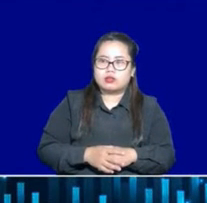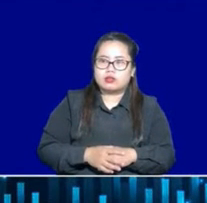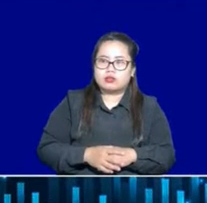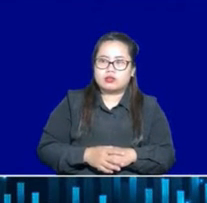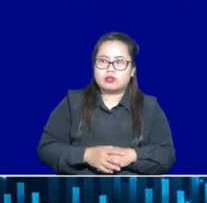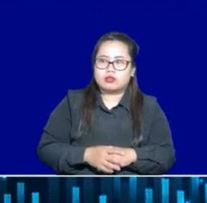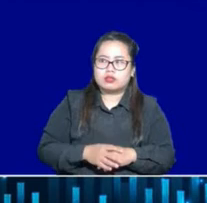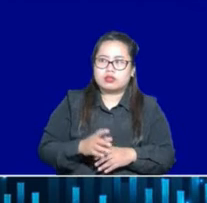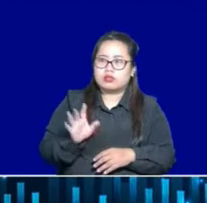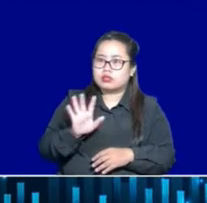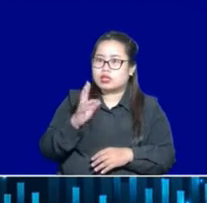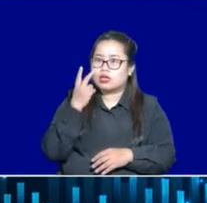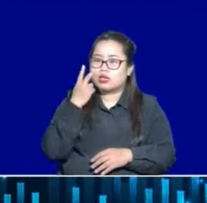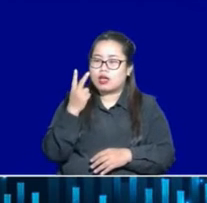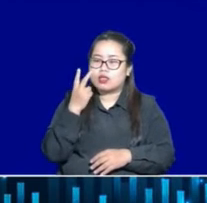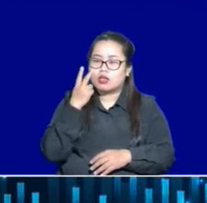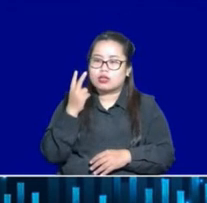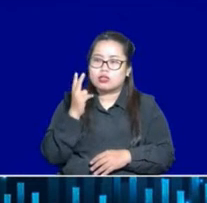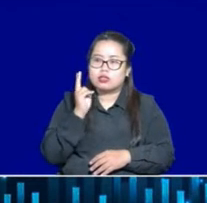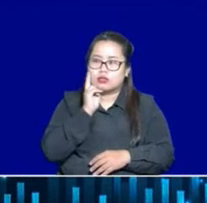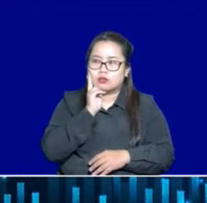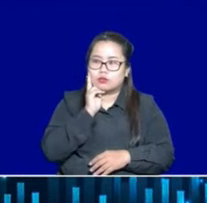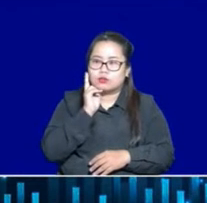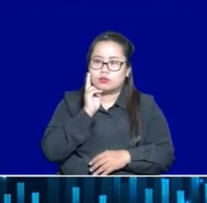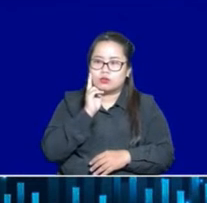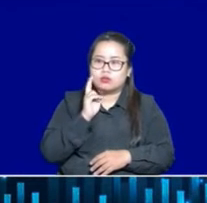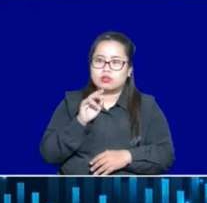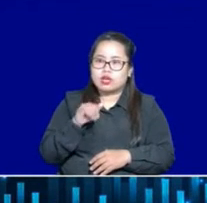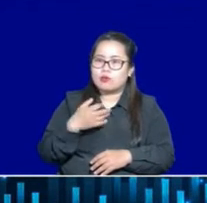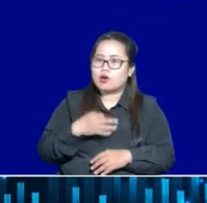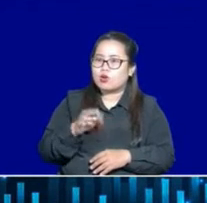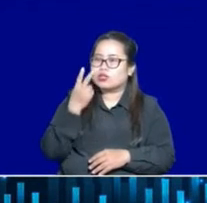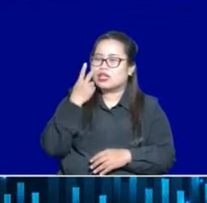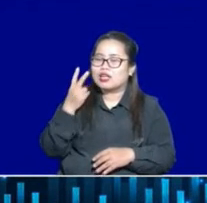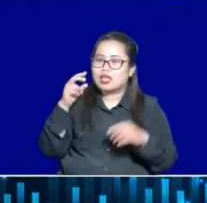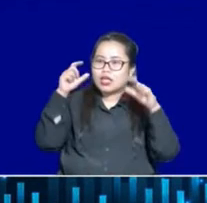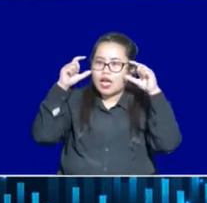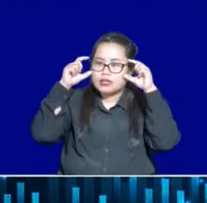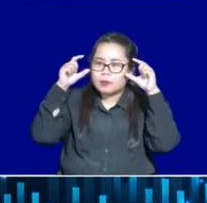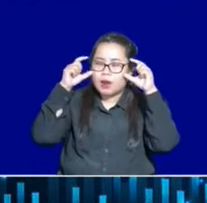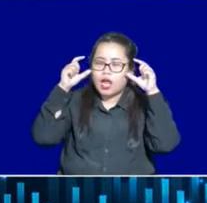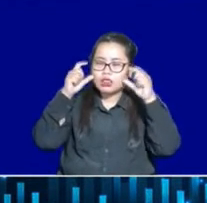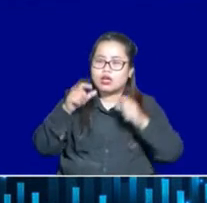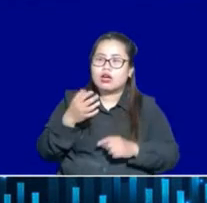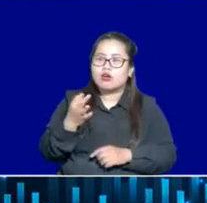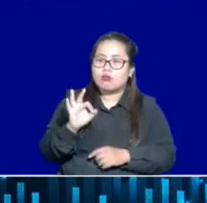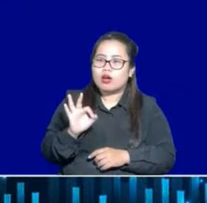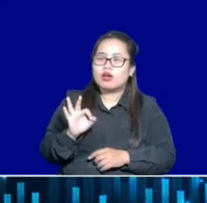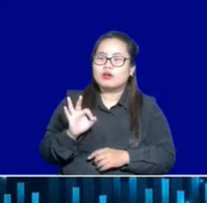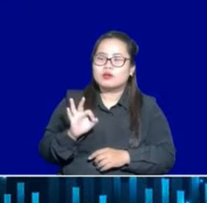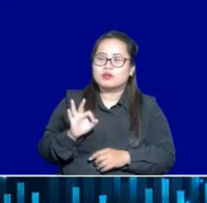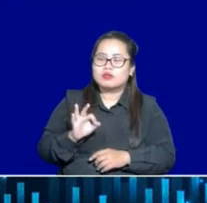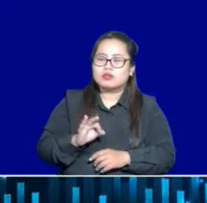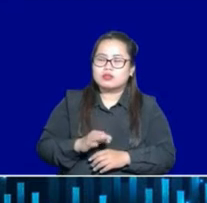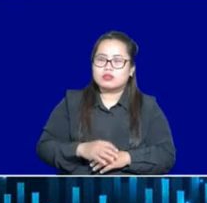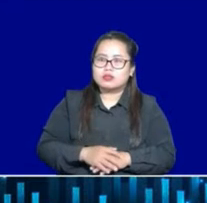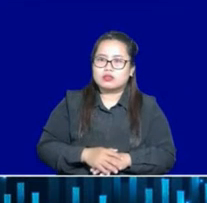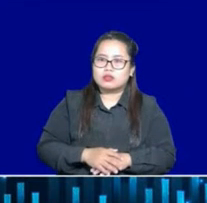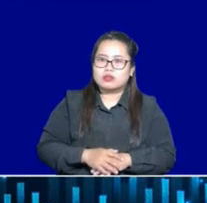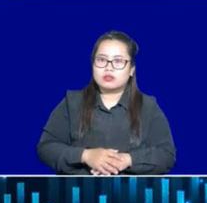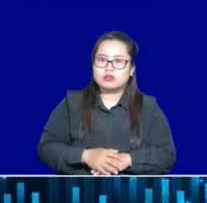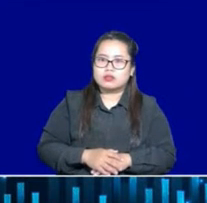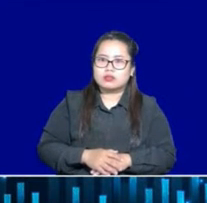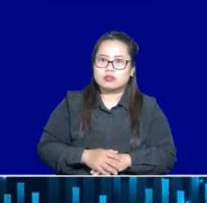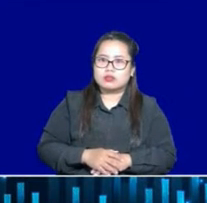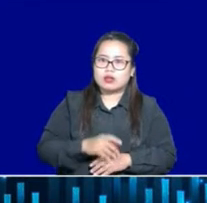Gak kelihatan, Bu. Ya, baru saya lihat kacamatanya, baru ada Bu Rektor.